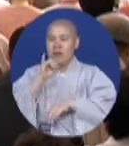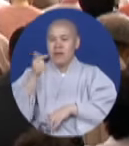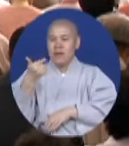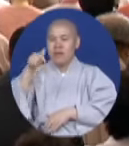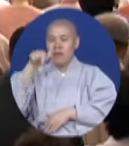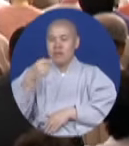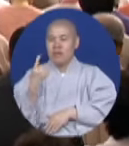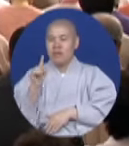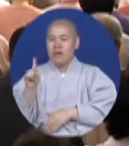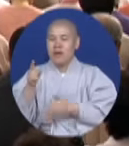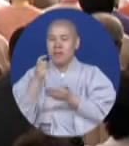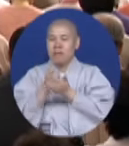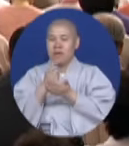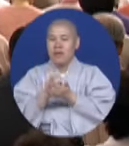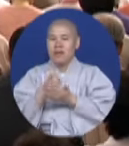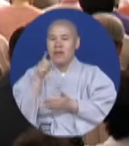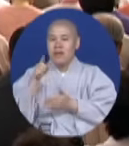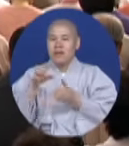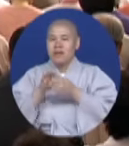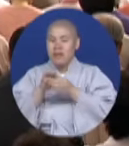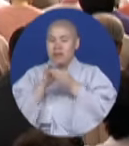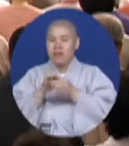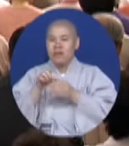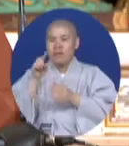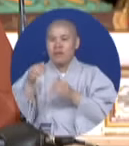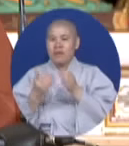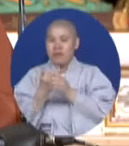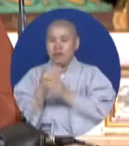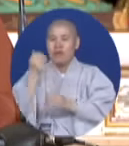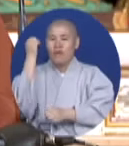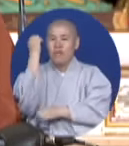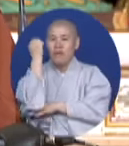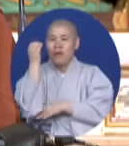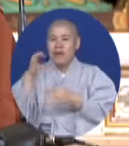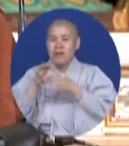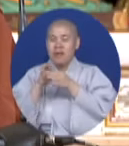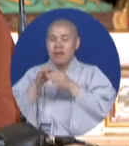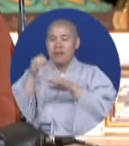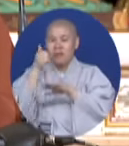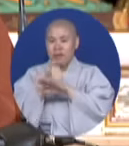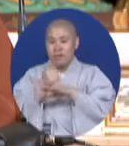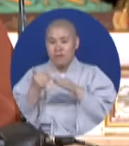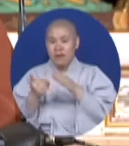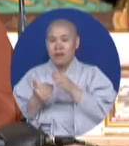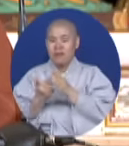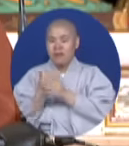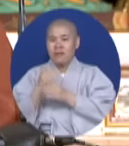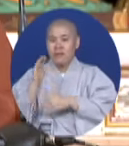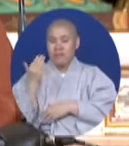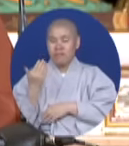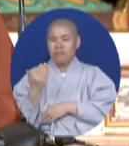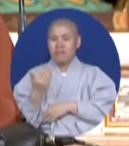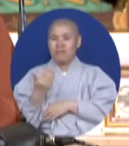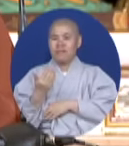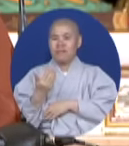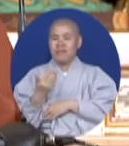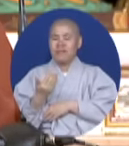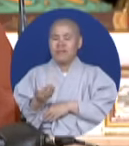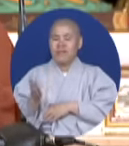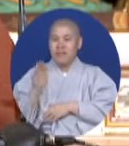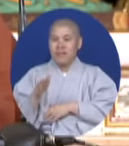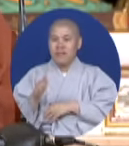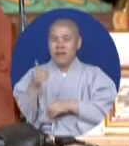이것에 의해서 저것이 생기는 거나 원인에 의해서 결과가 오는 거나 똑같은 말이죠. 인과법 그런데